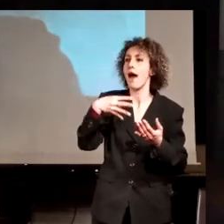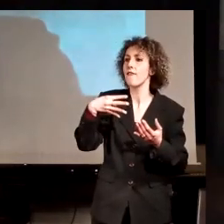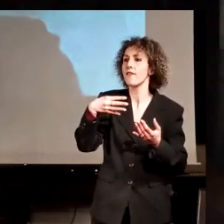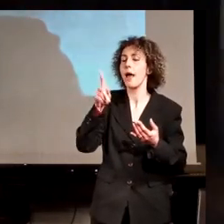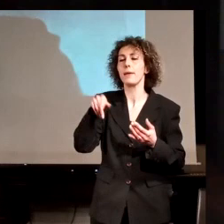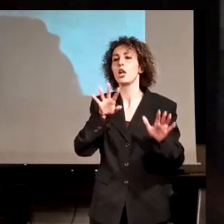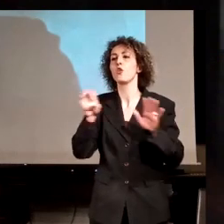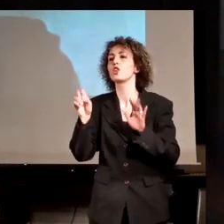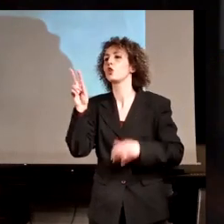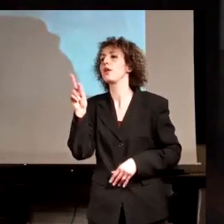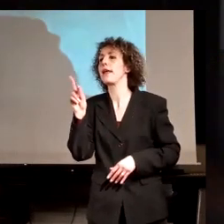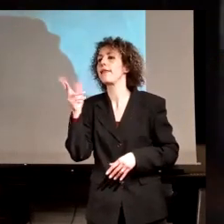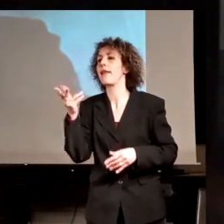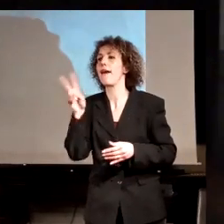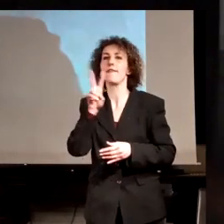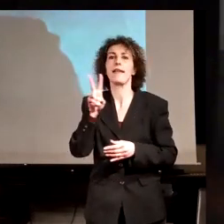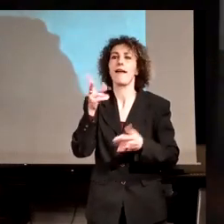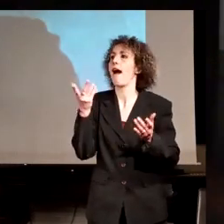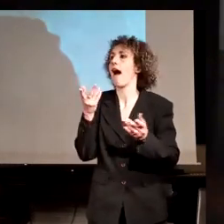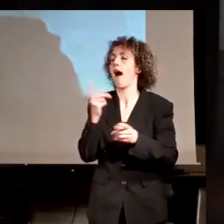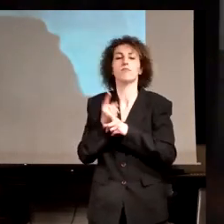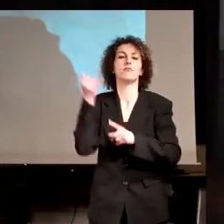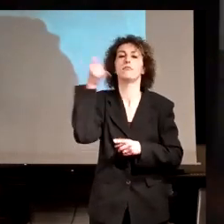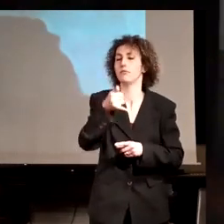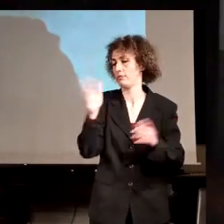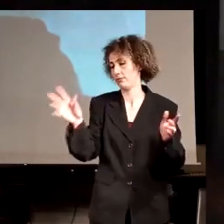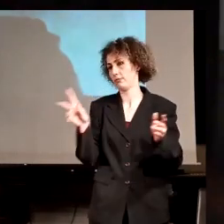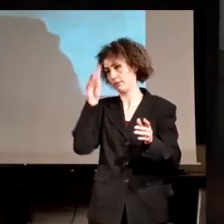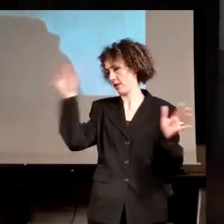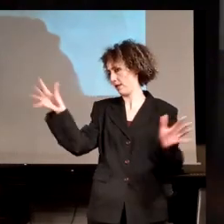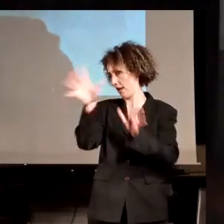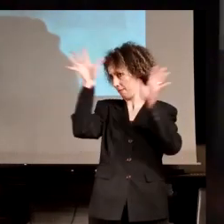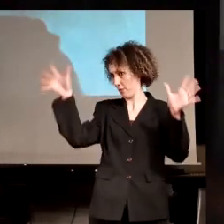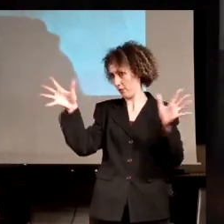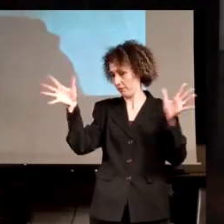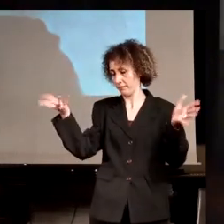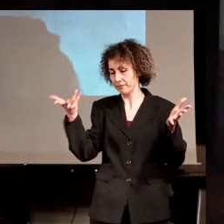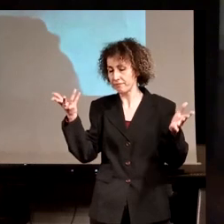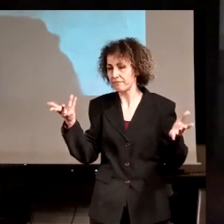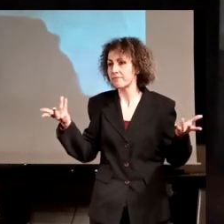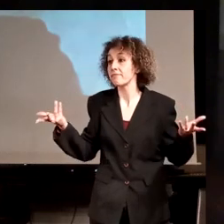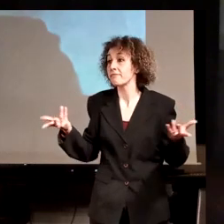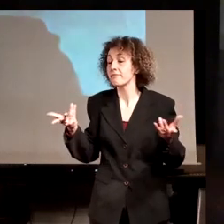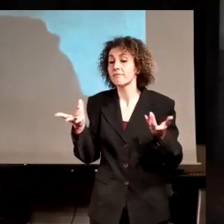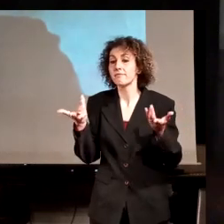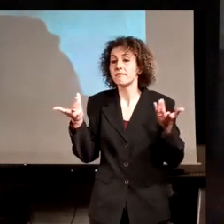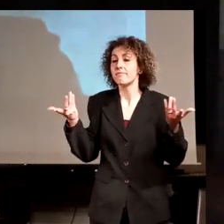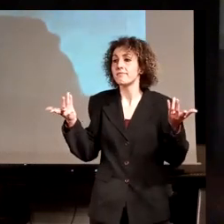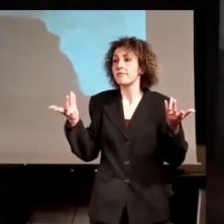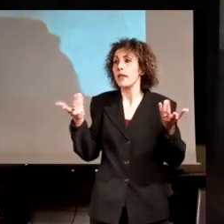erika della emory che più o meno questo è il concetto giusto per farsi un'idea di come si combattono battaglie lettera